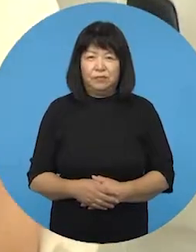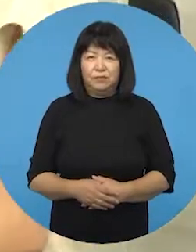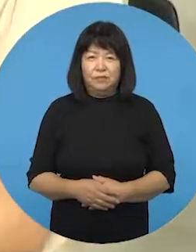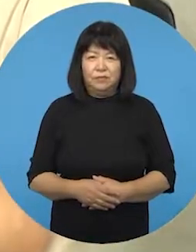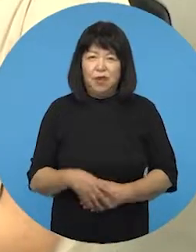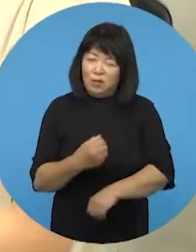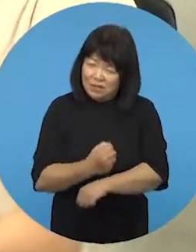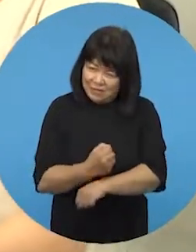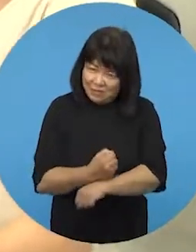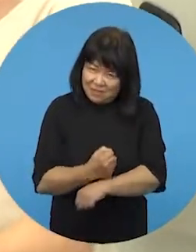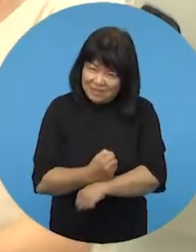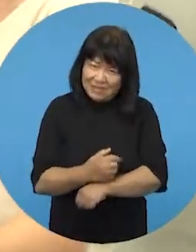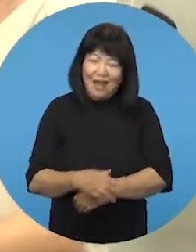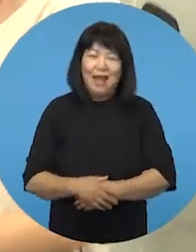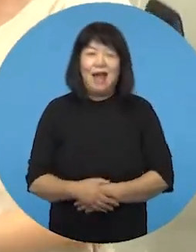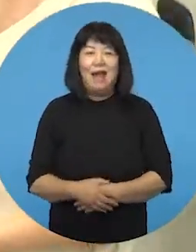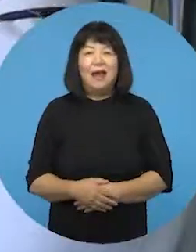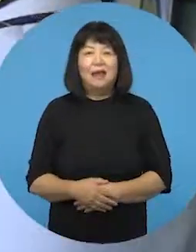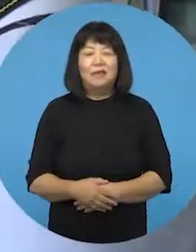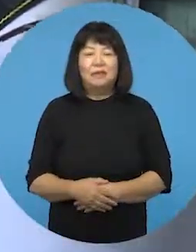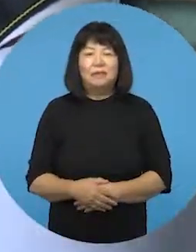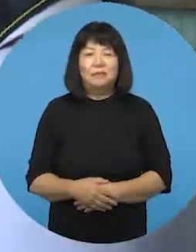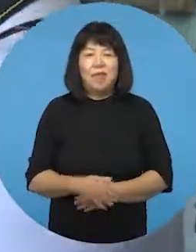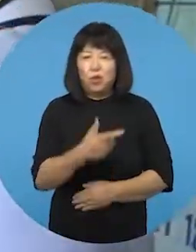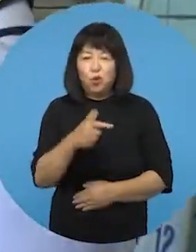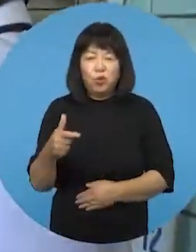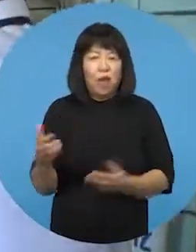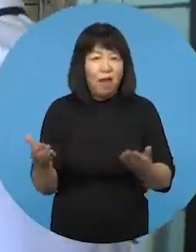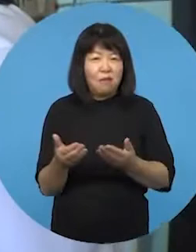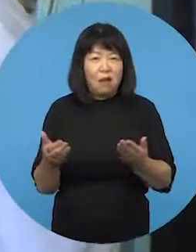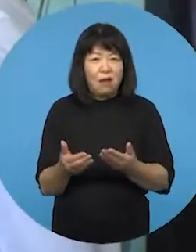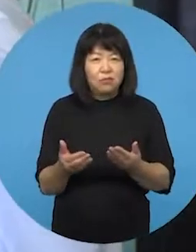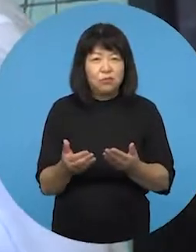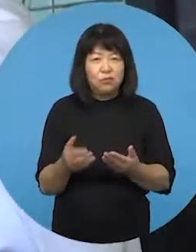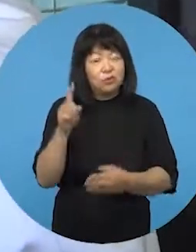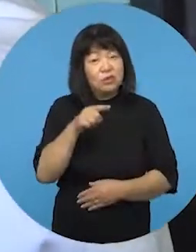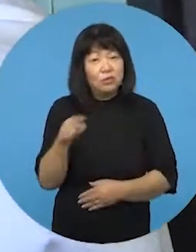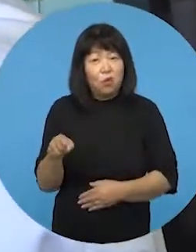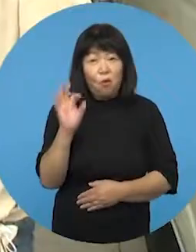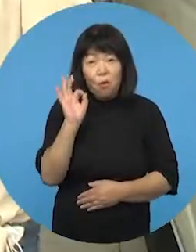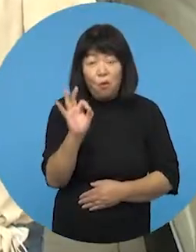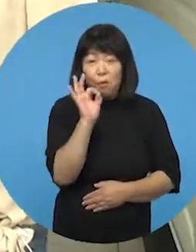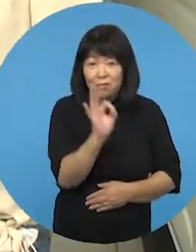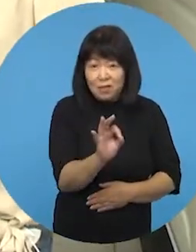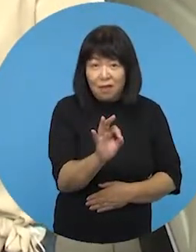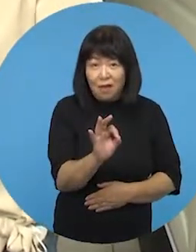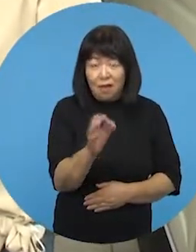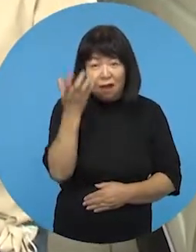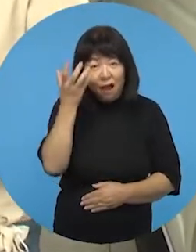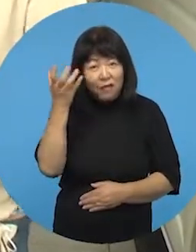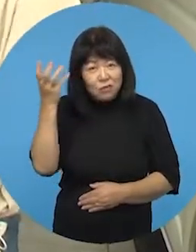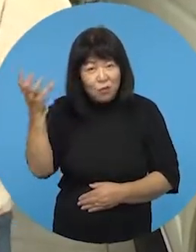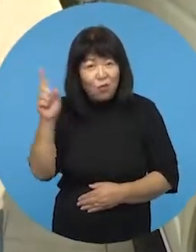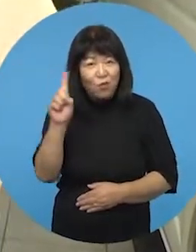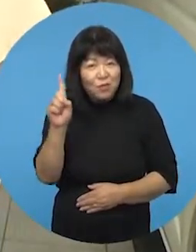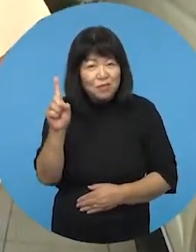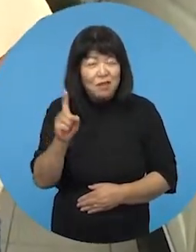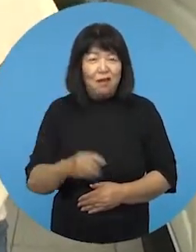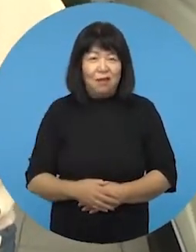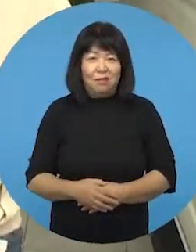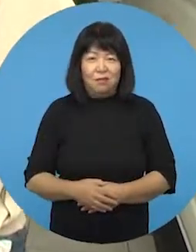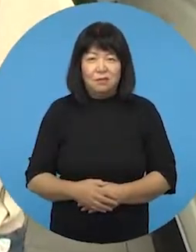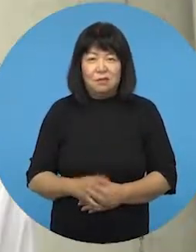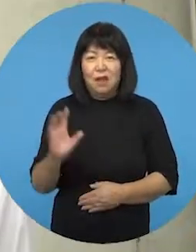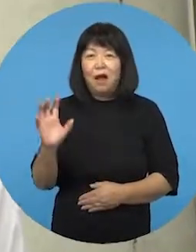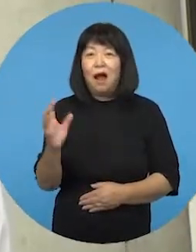お疲れ様でした。いろんな府中で働く人たちを見てきましたけれども、はい、見てみてどうでしたか？実際に かっこ